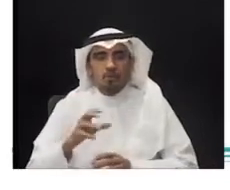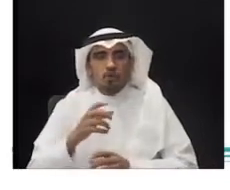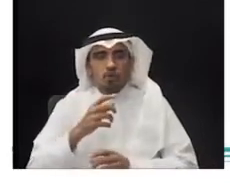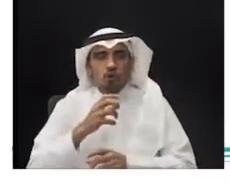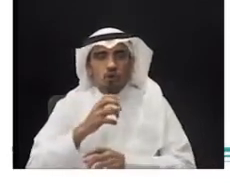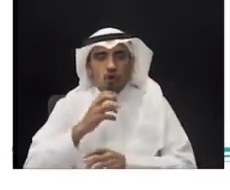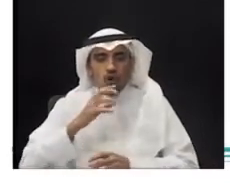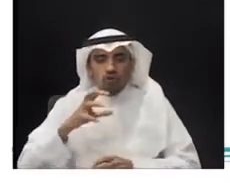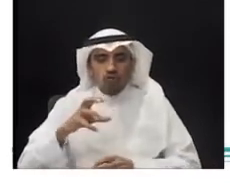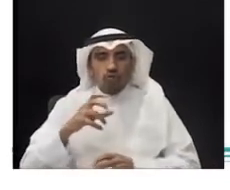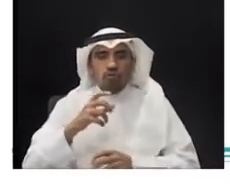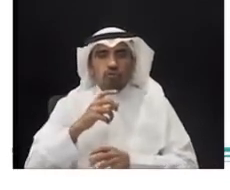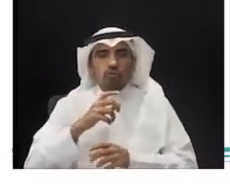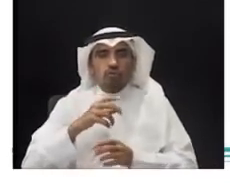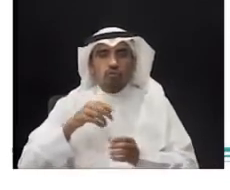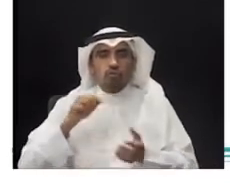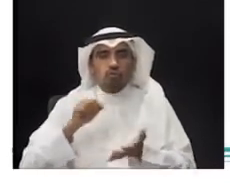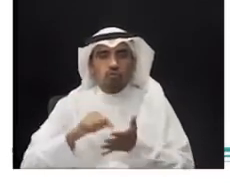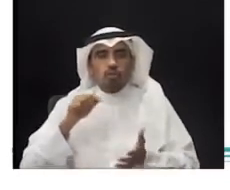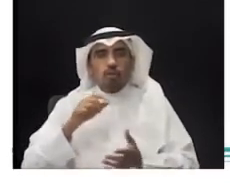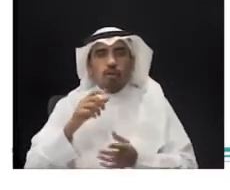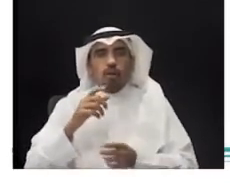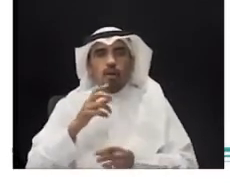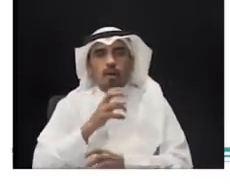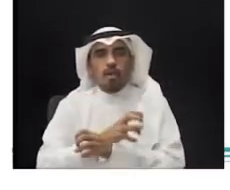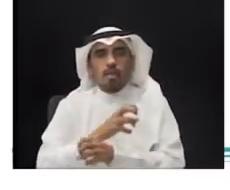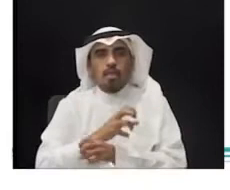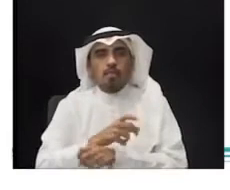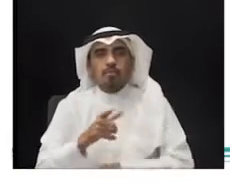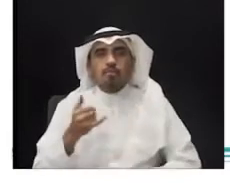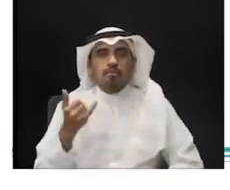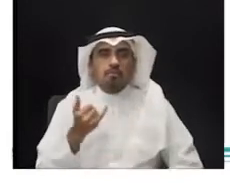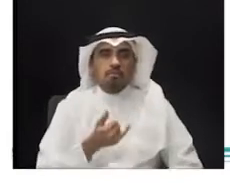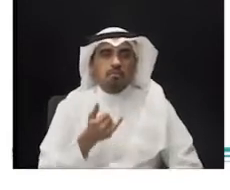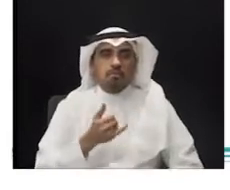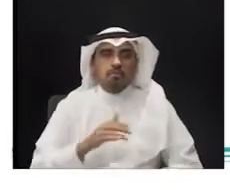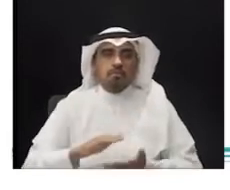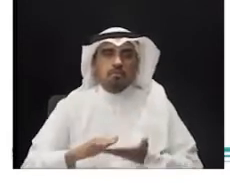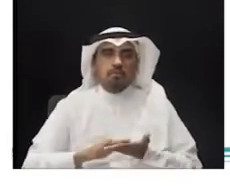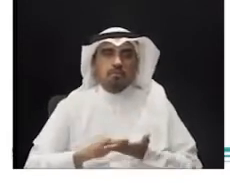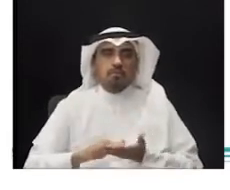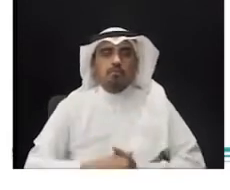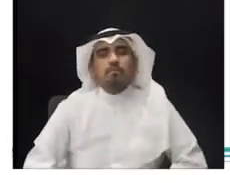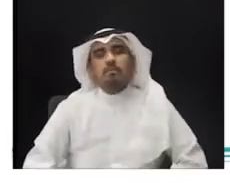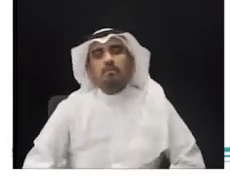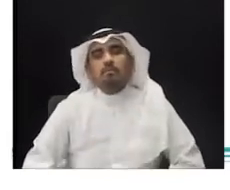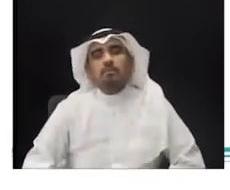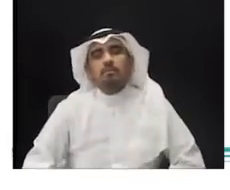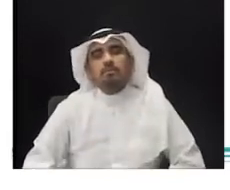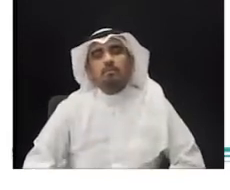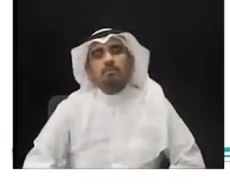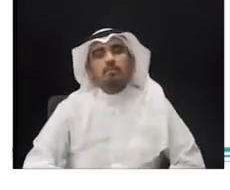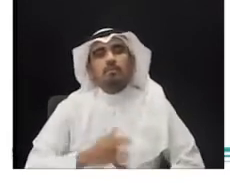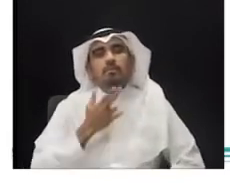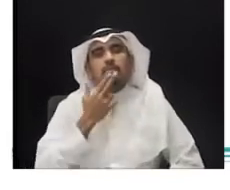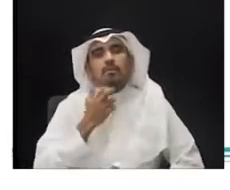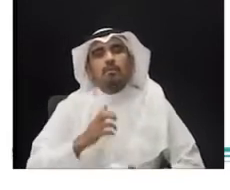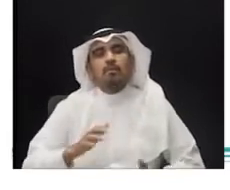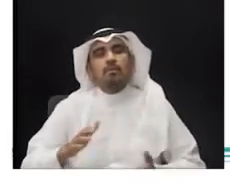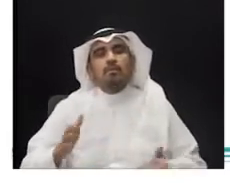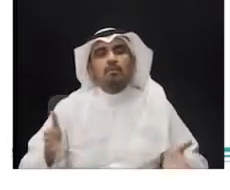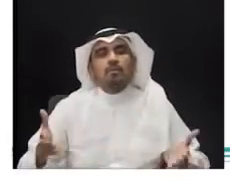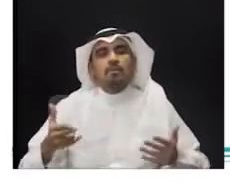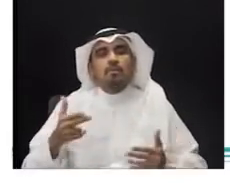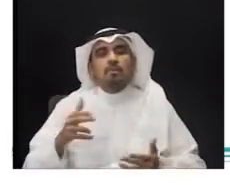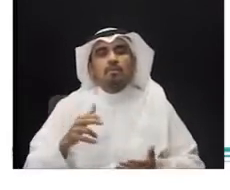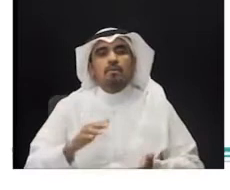أحسنتم، وإماطتك الحجر والشوك والعظم عن الطريق لك صدقة، فهذا فيه اهتمام بالبيئة.